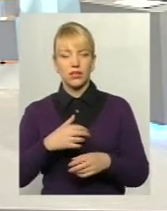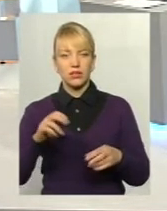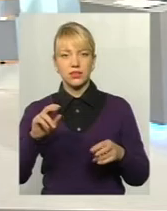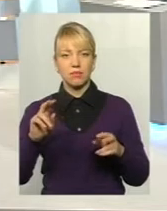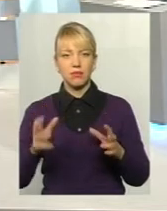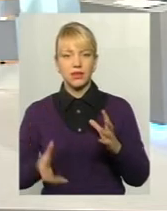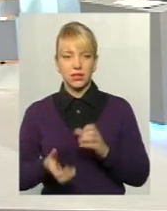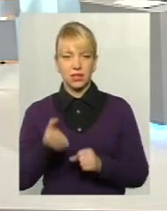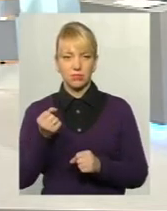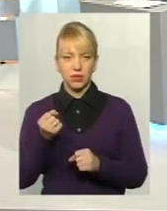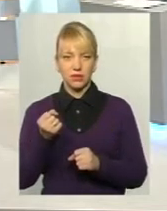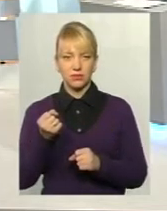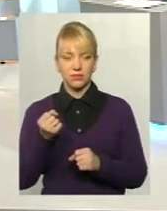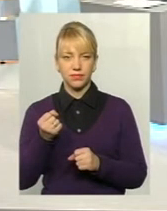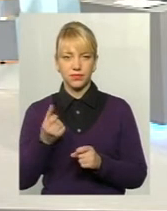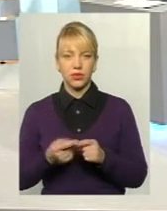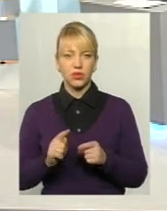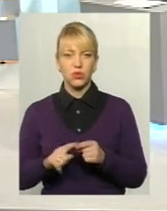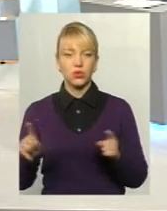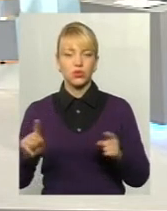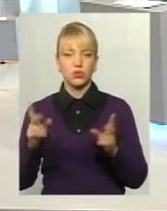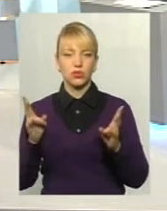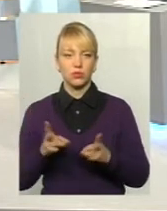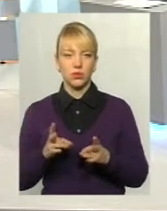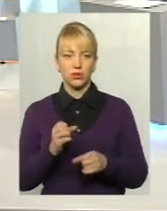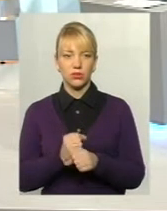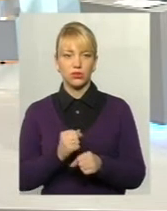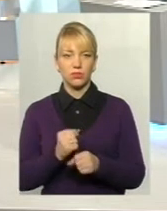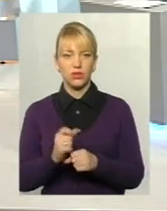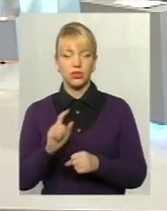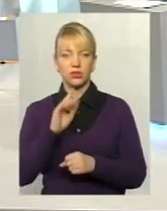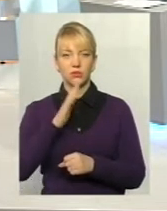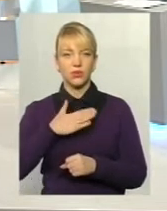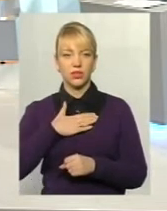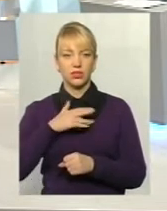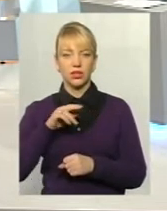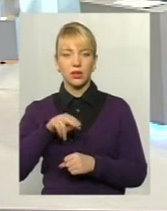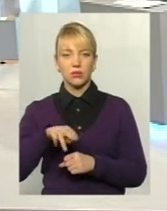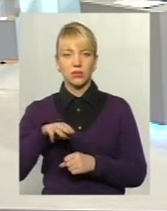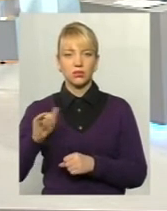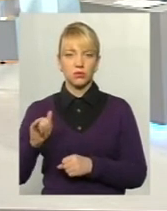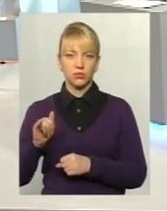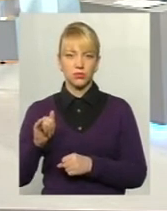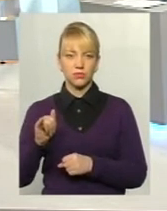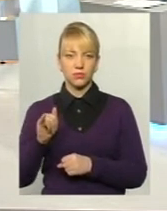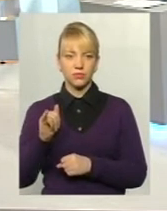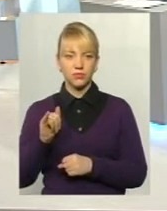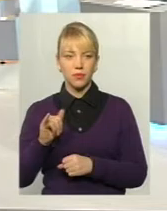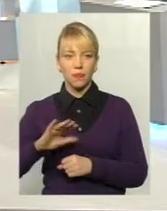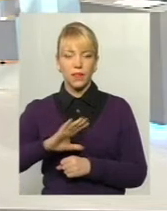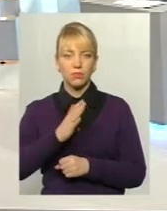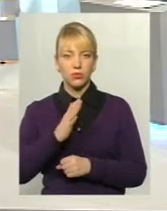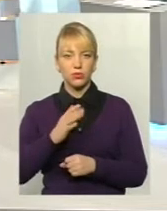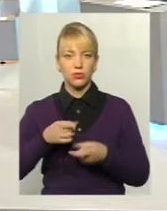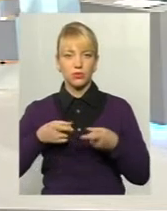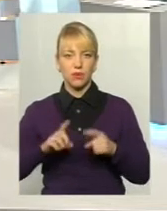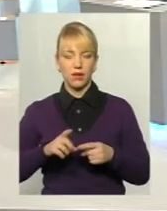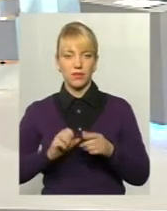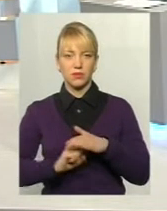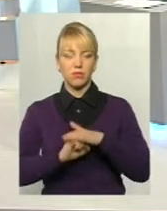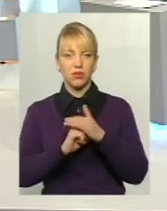і того, що необхідно зробити, аби наша профтехосвіта була справді базою